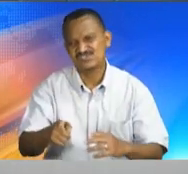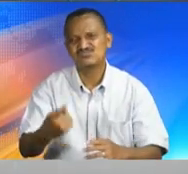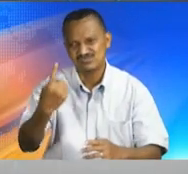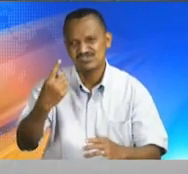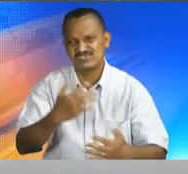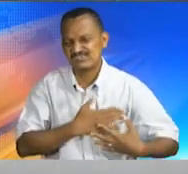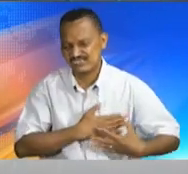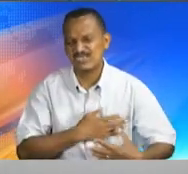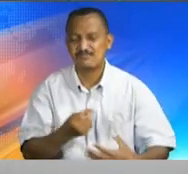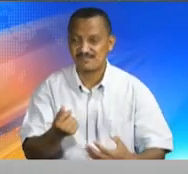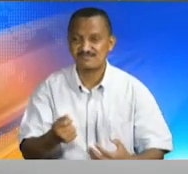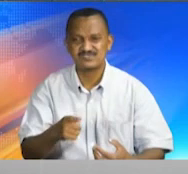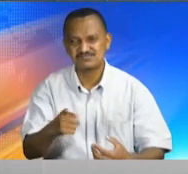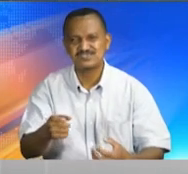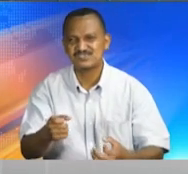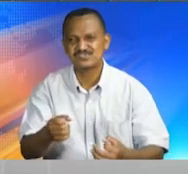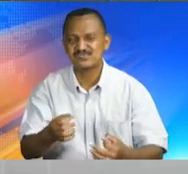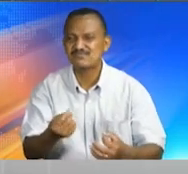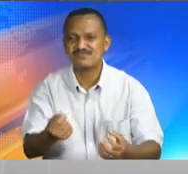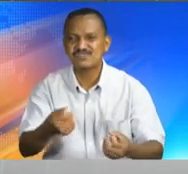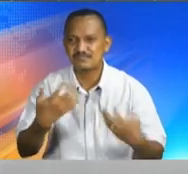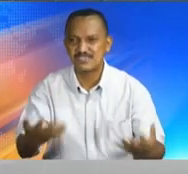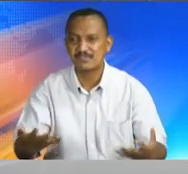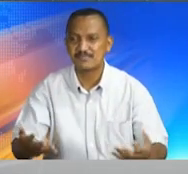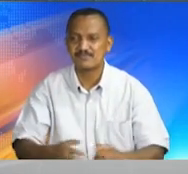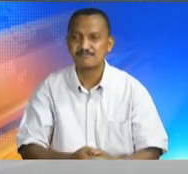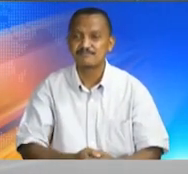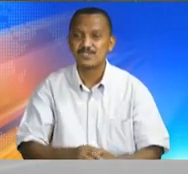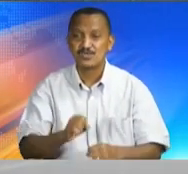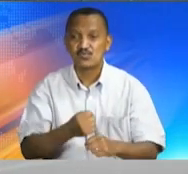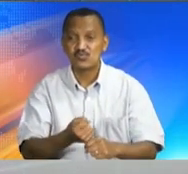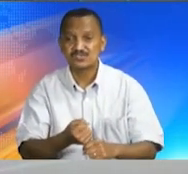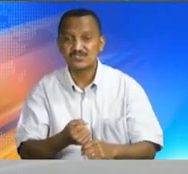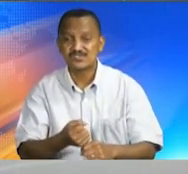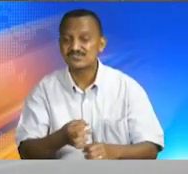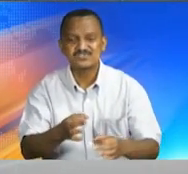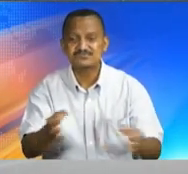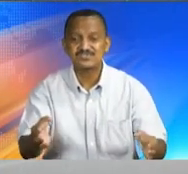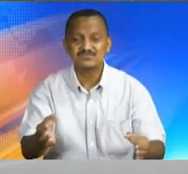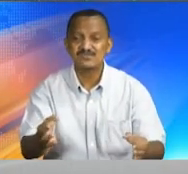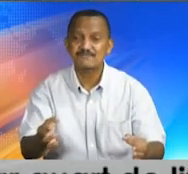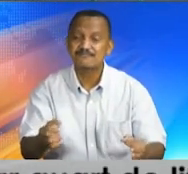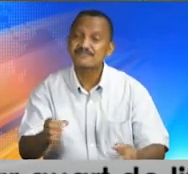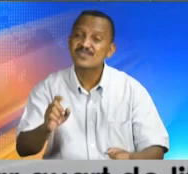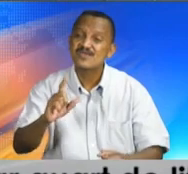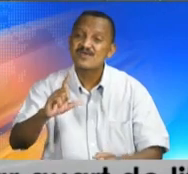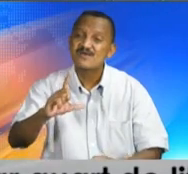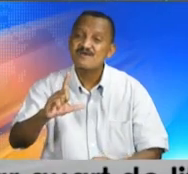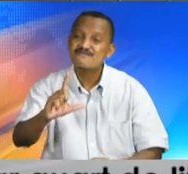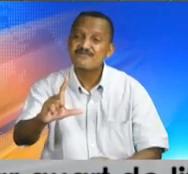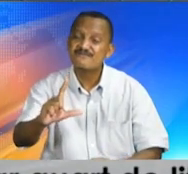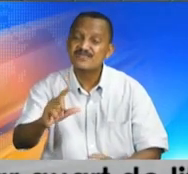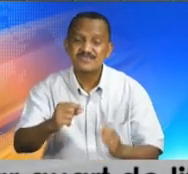hoe paka maro na ohatr'izany. Any nenay mantsiny tsisy amin'ny litre fa fefany daholo izao namidinay. Ohatrany hoe